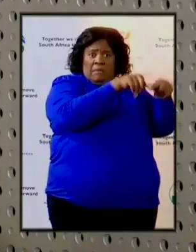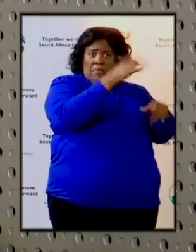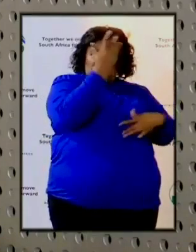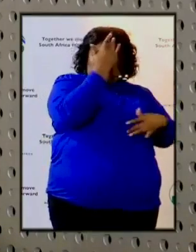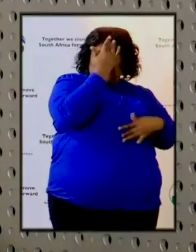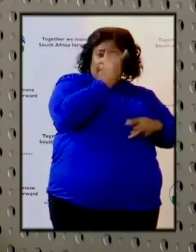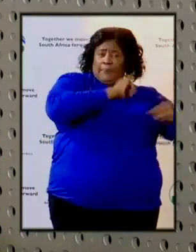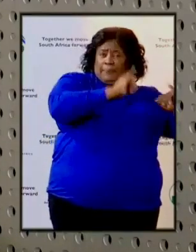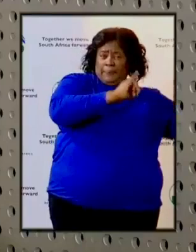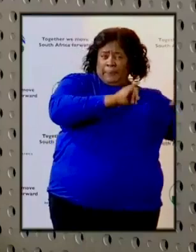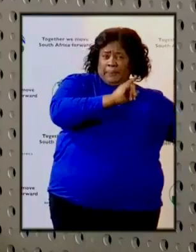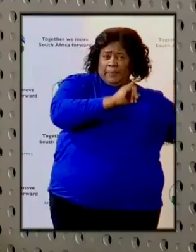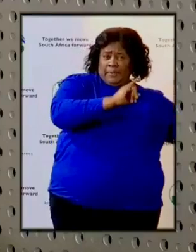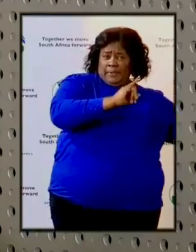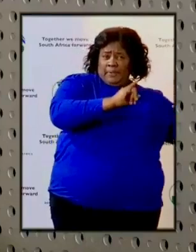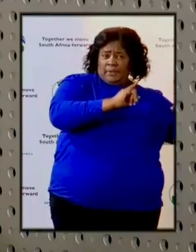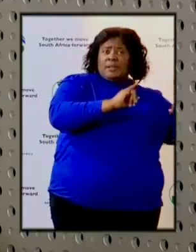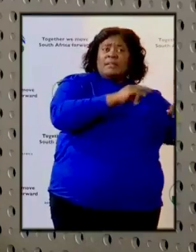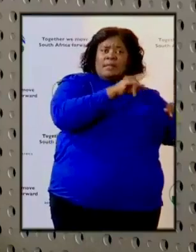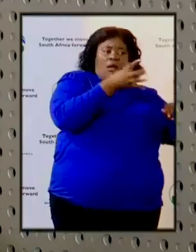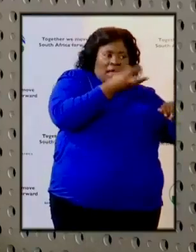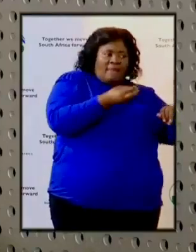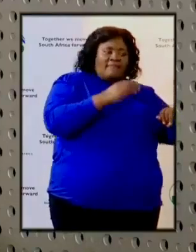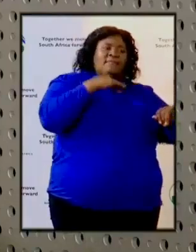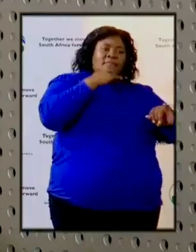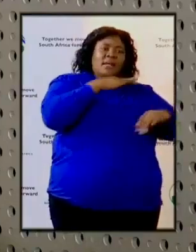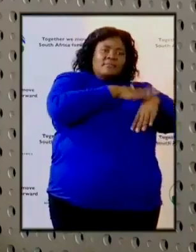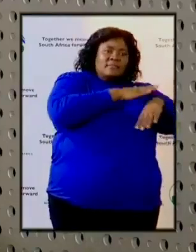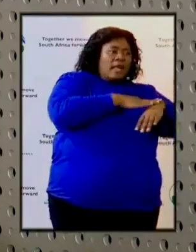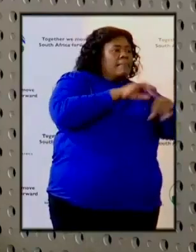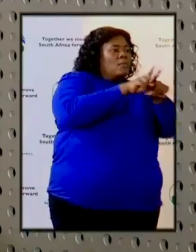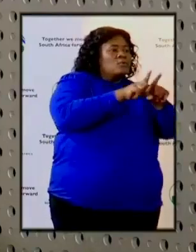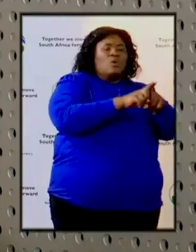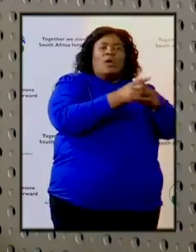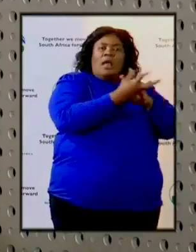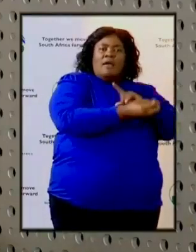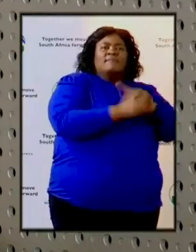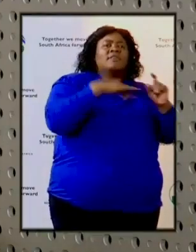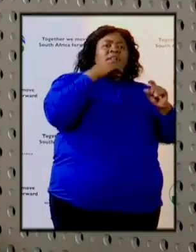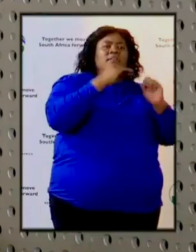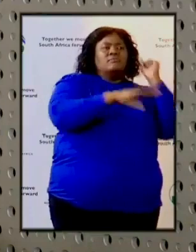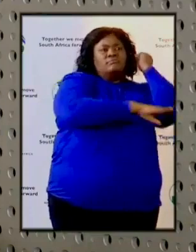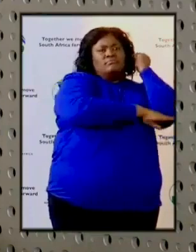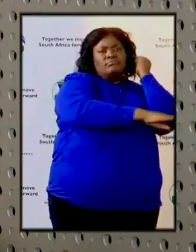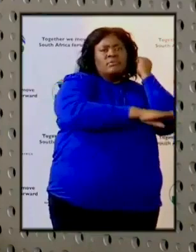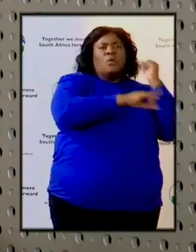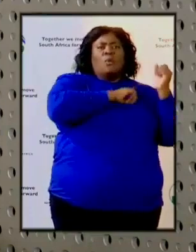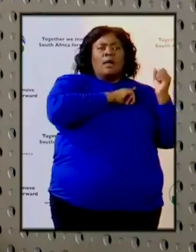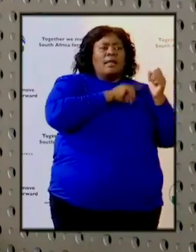sabe sesibqayi bazoba nendawo ngoba ayizuvalwa yilabantu abaneinhliziyo